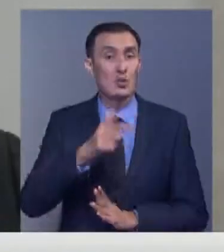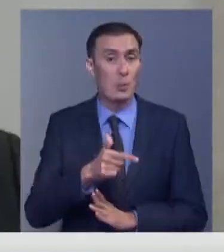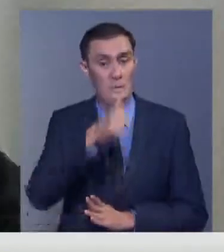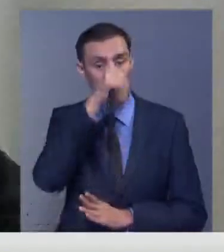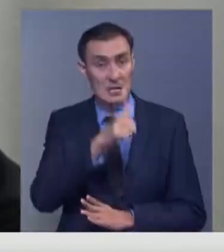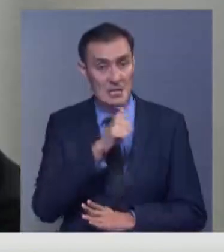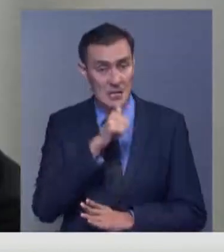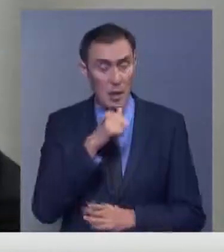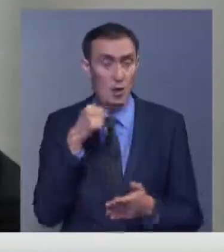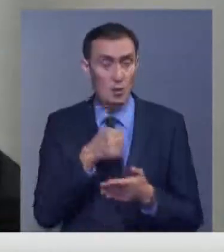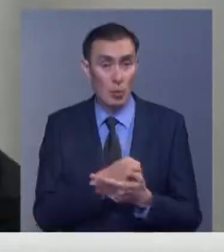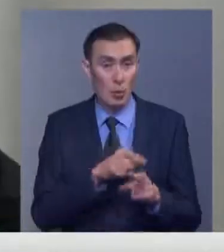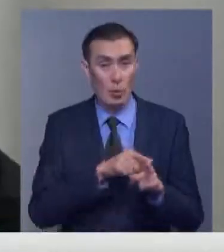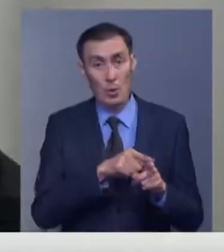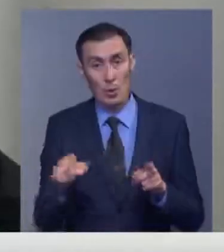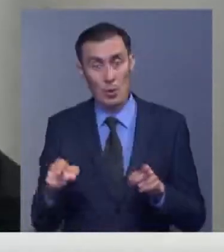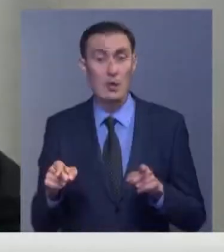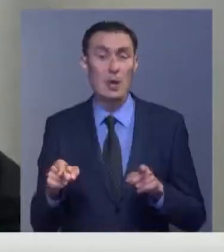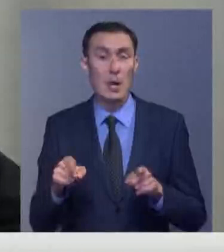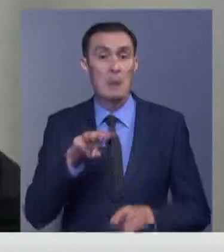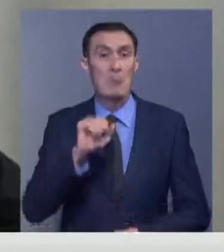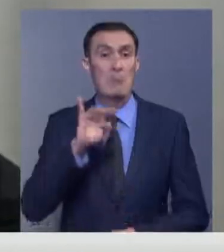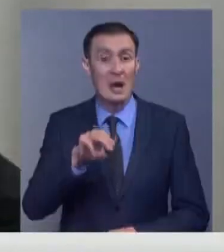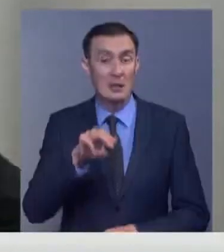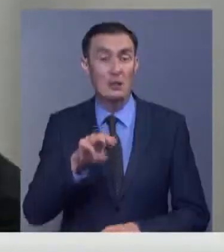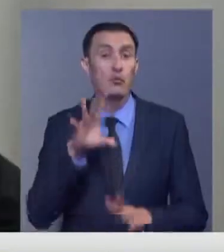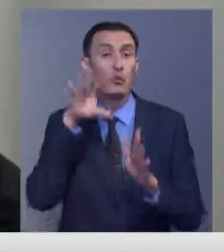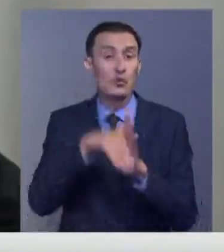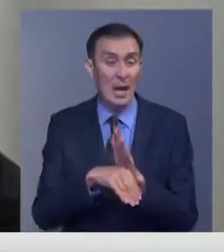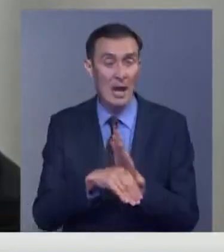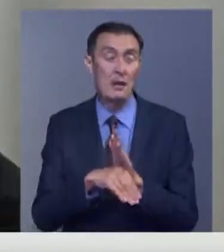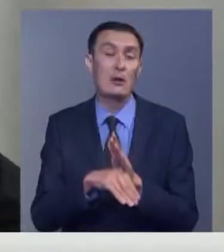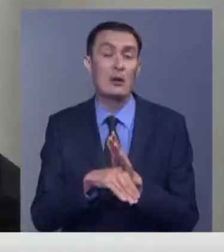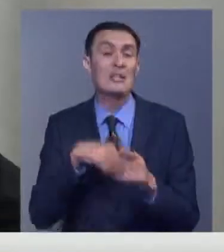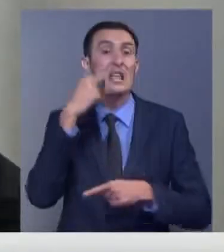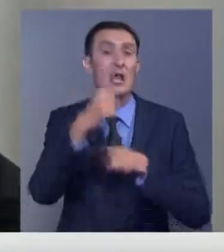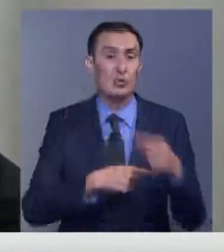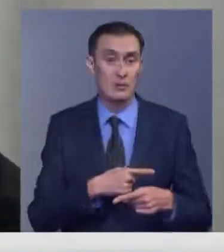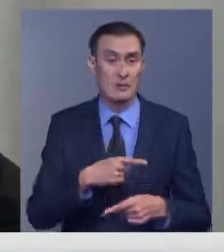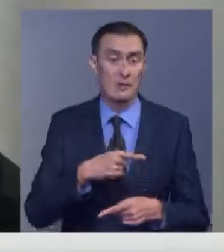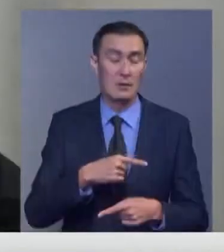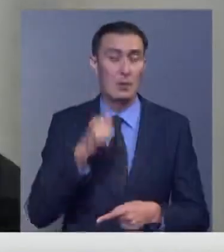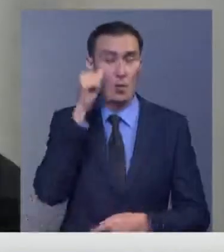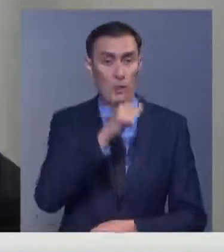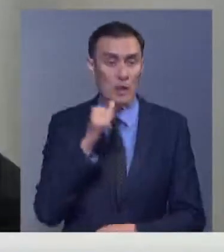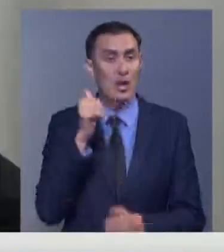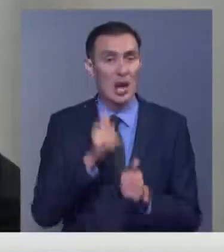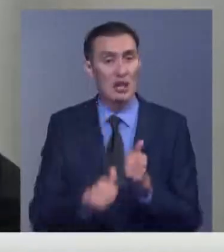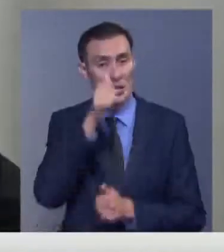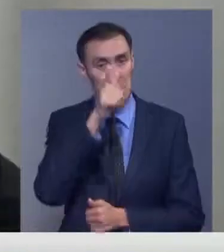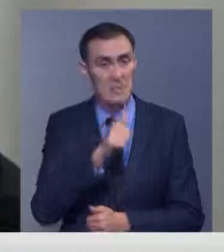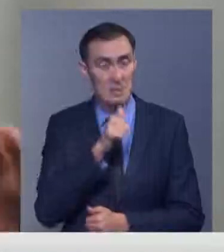года до марта, включая март следующего года,